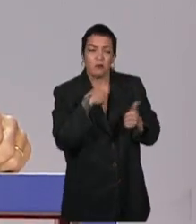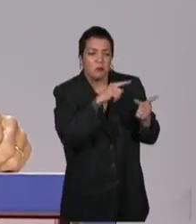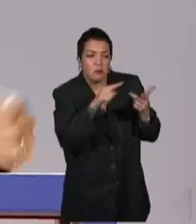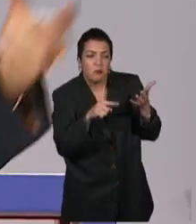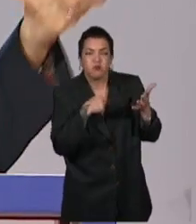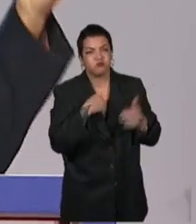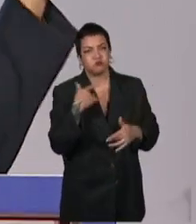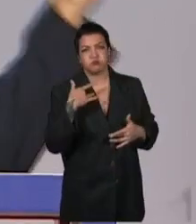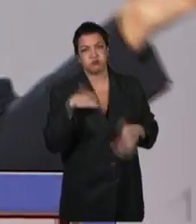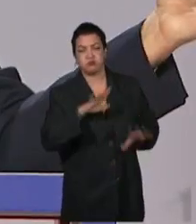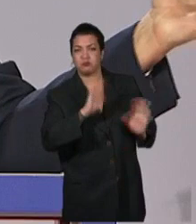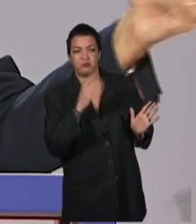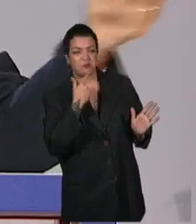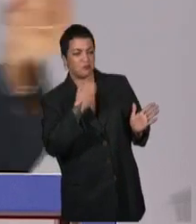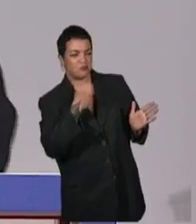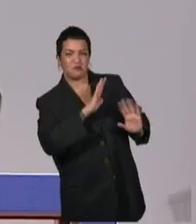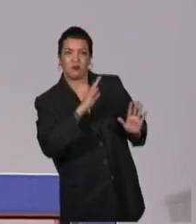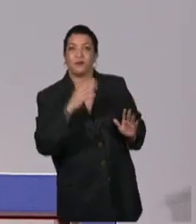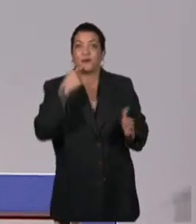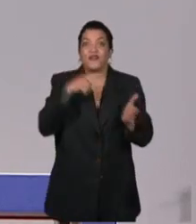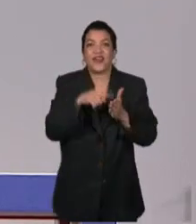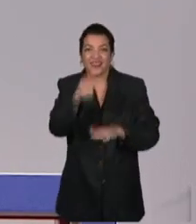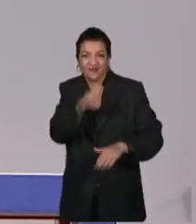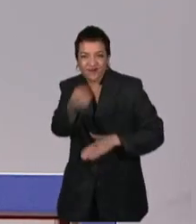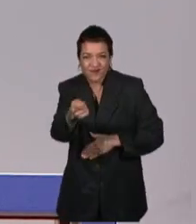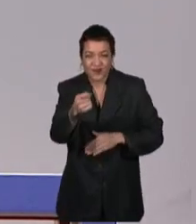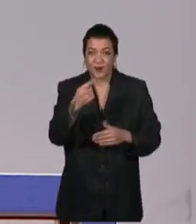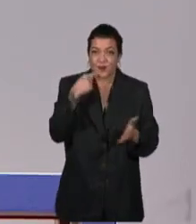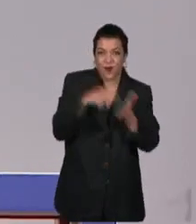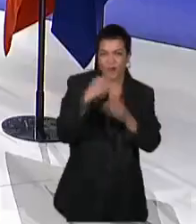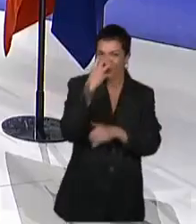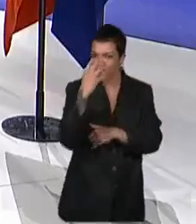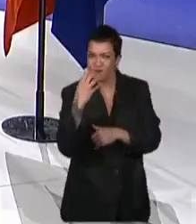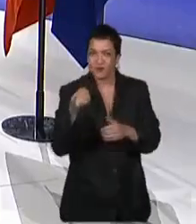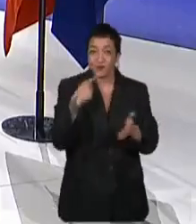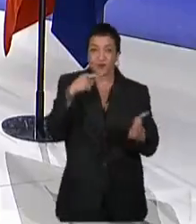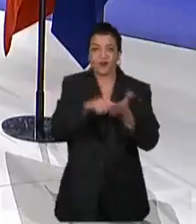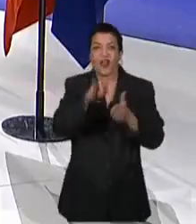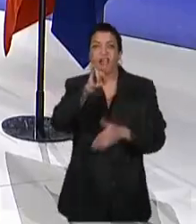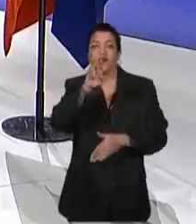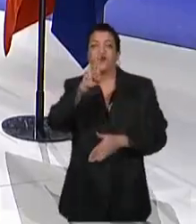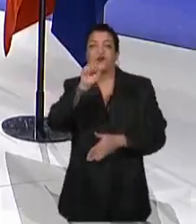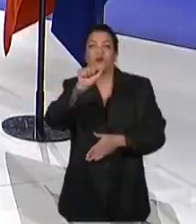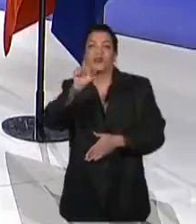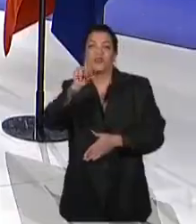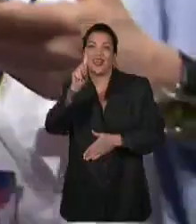Bovary. Moi, j'étais D'Artagnan, j'étais Cyrano, j'étais le hussard sur le toit.